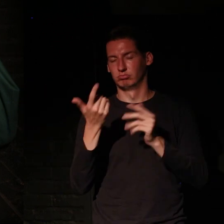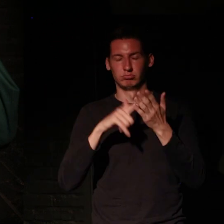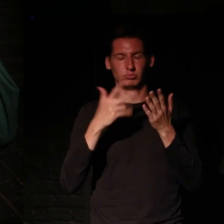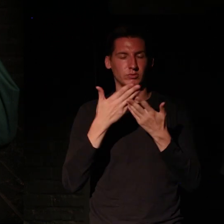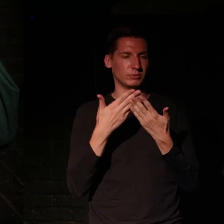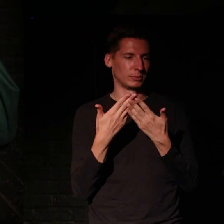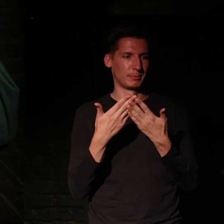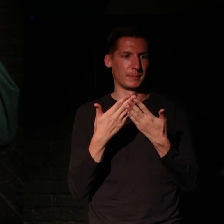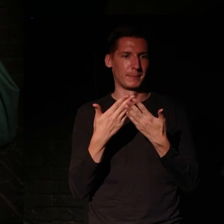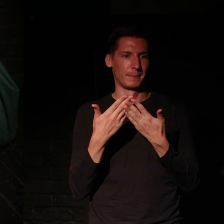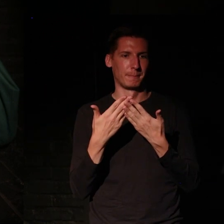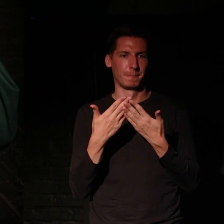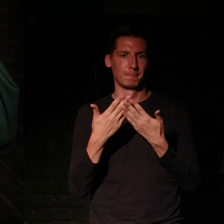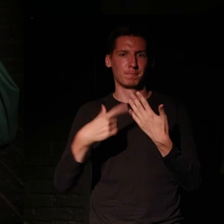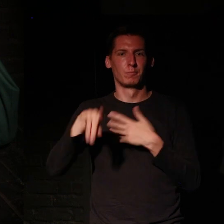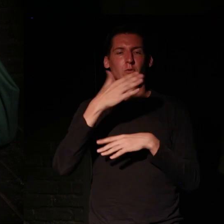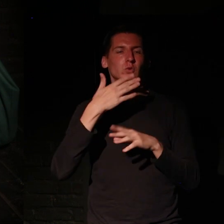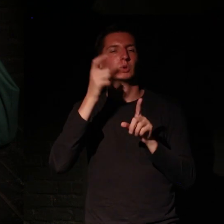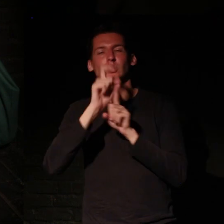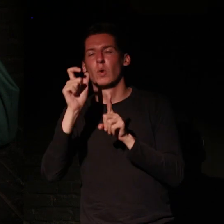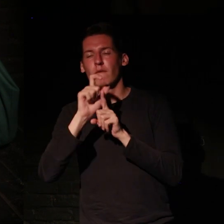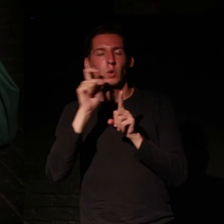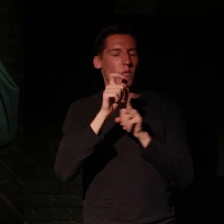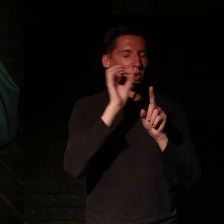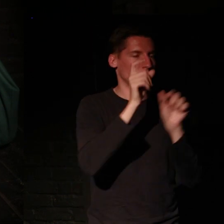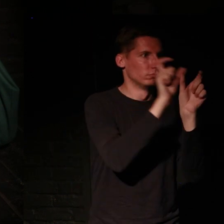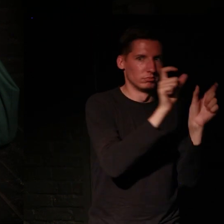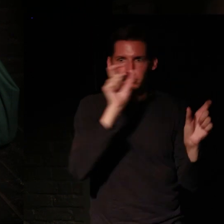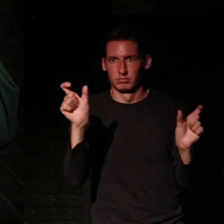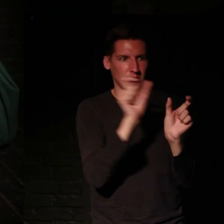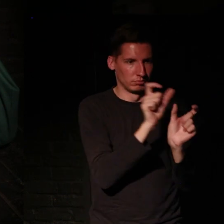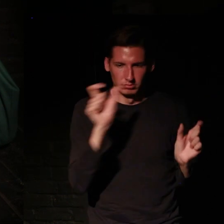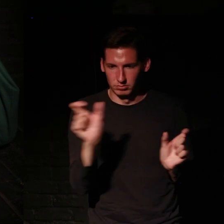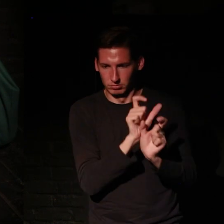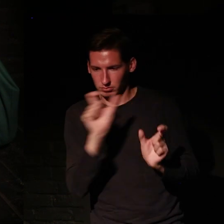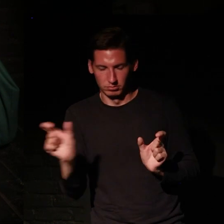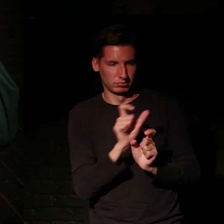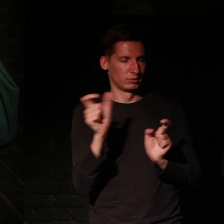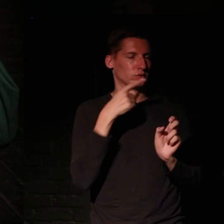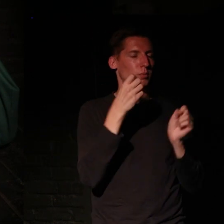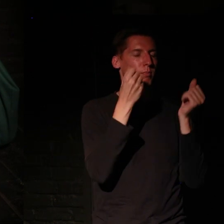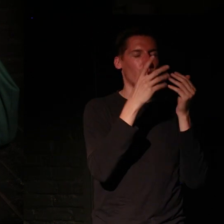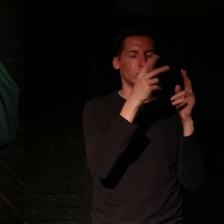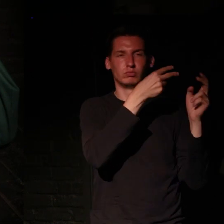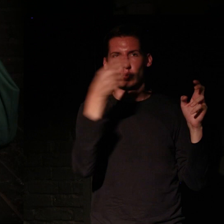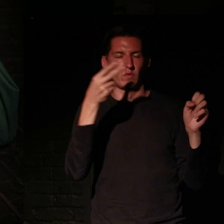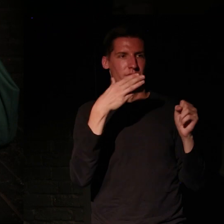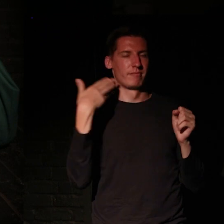pro verbo, tłumaczyć słowo po słowie z zachowaniem próby odzwierciedlenia